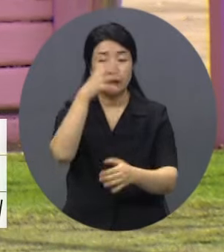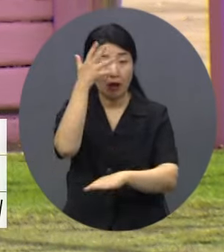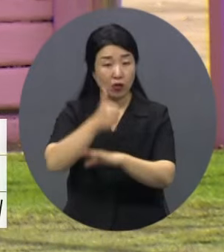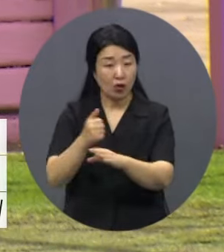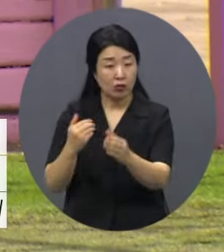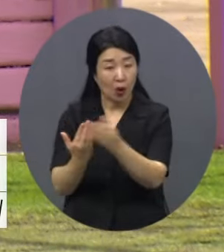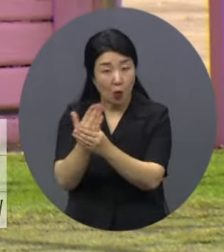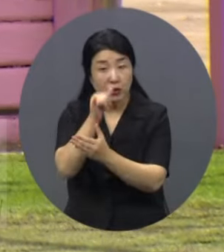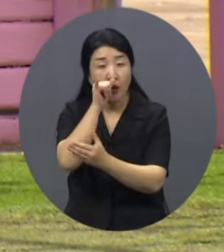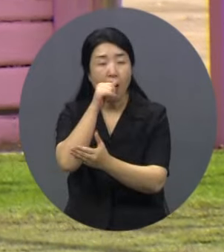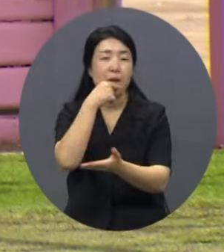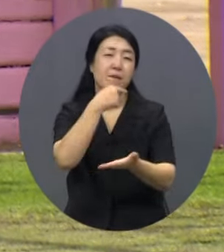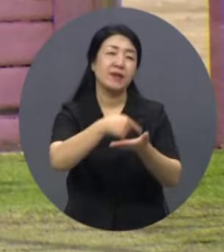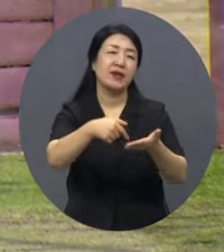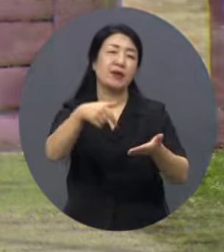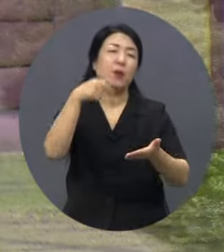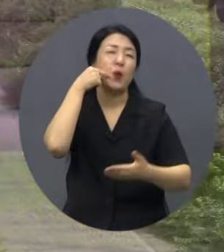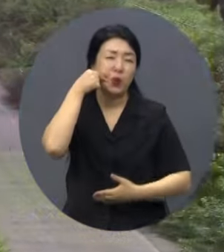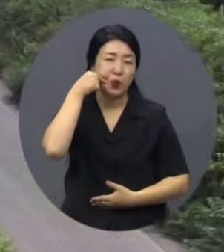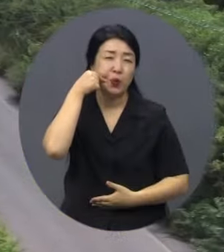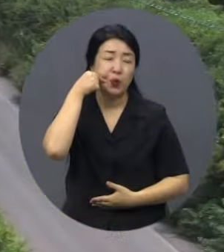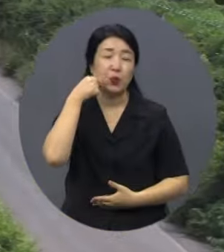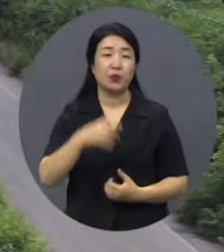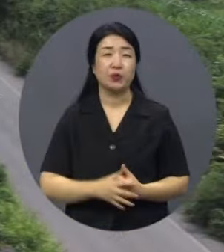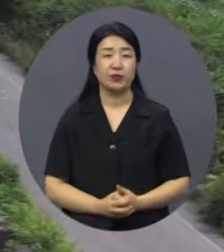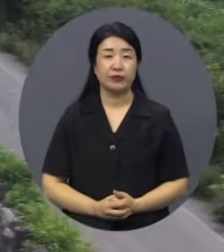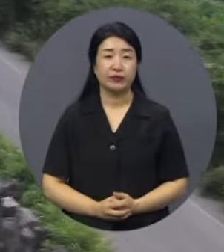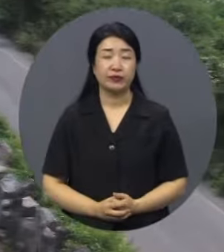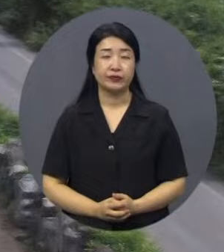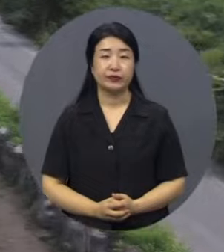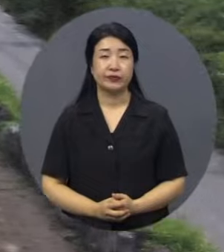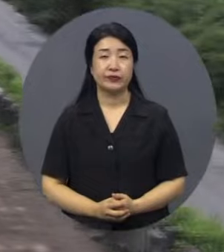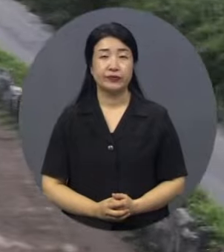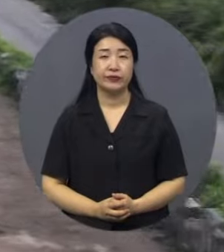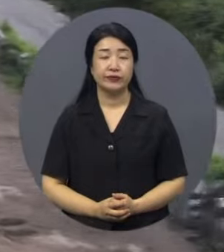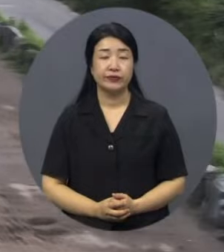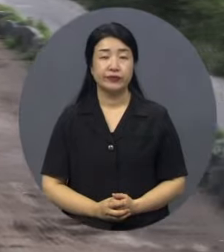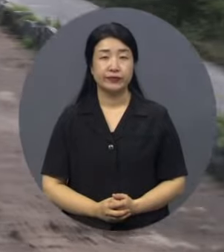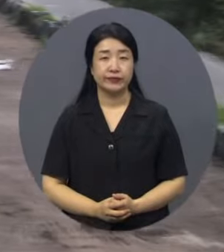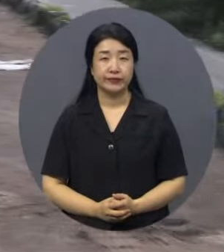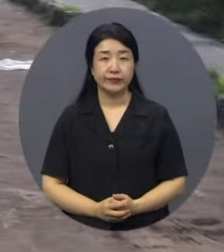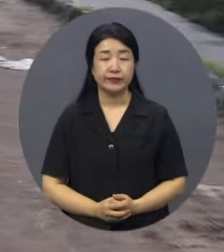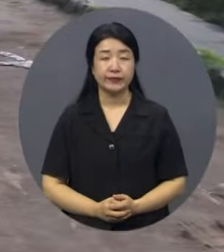못할 수도 있어 주의가 필요합니다. MBC 뉴스 김항섭입니다.